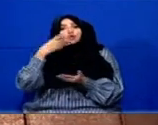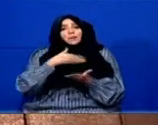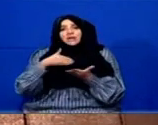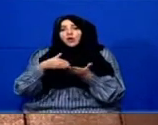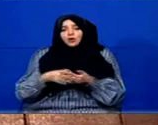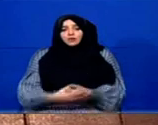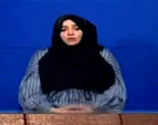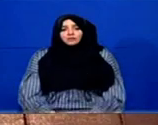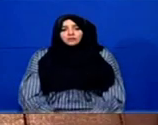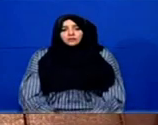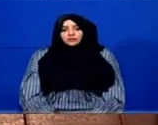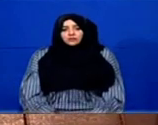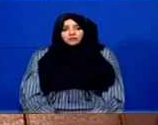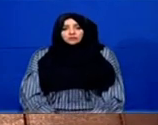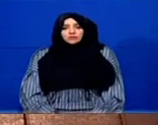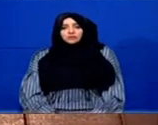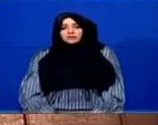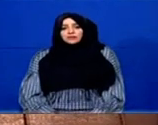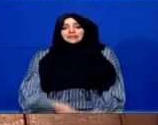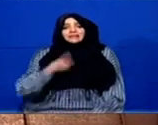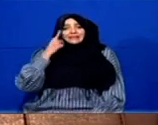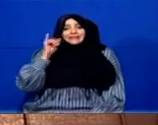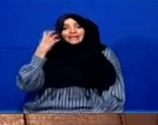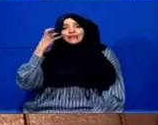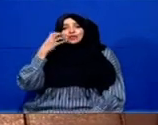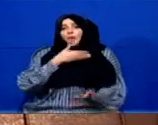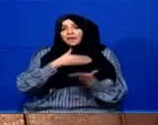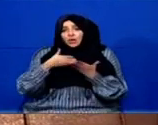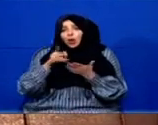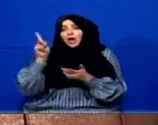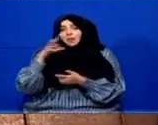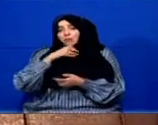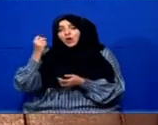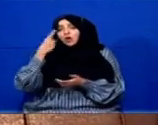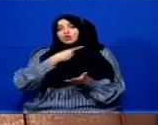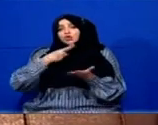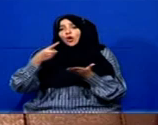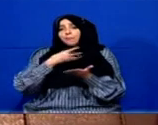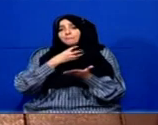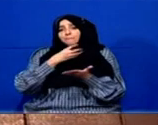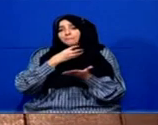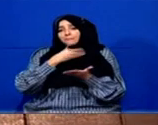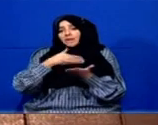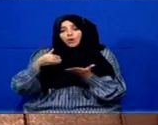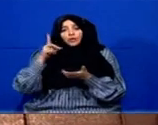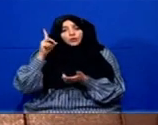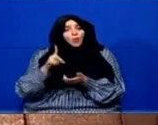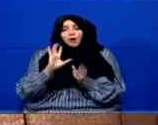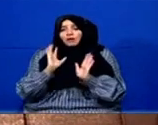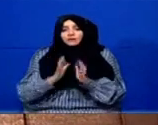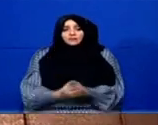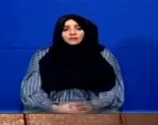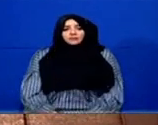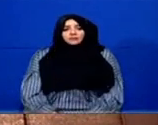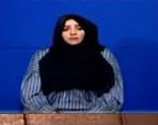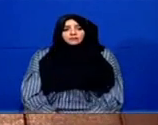مليون اذا خلاه 400 مليون هي تاخذ 100 مليون هذا حقها الشرعي